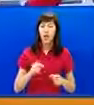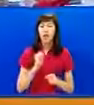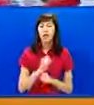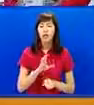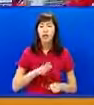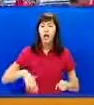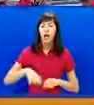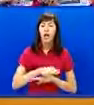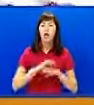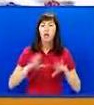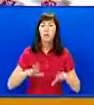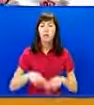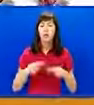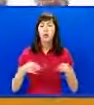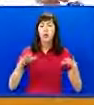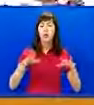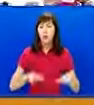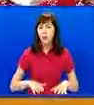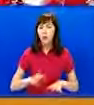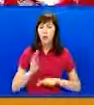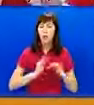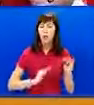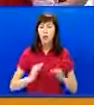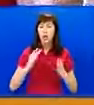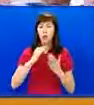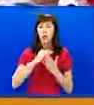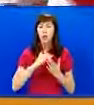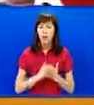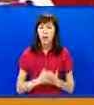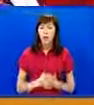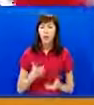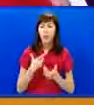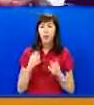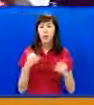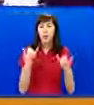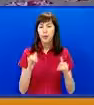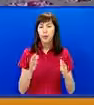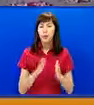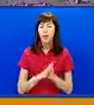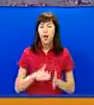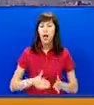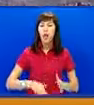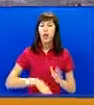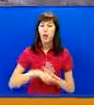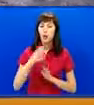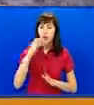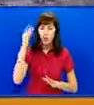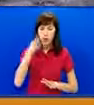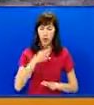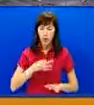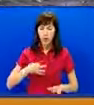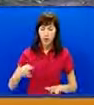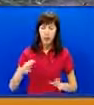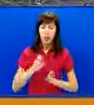в общественных местах, у торговых центров, устраивая мини-концерты. Публика с восторгом аплодировала лучшим артистам юга,